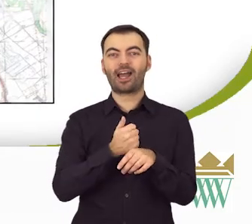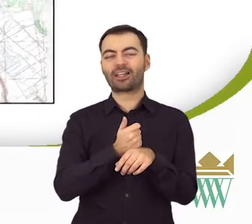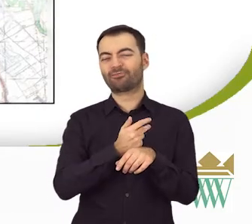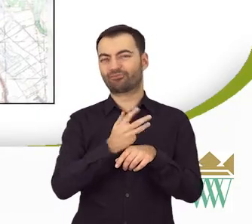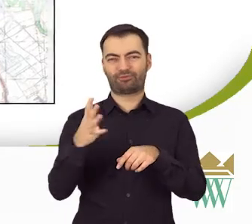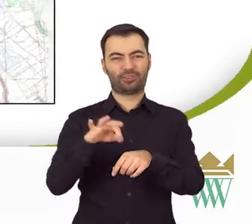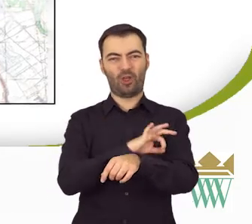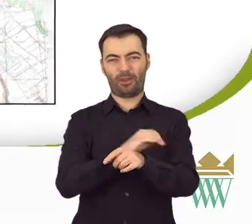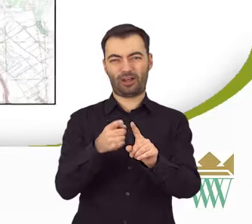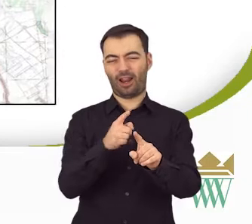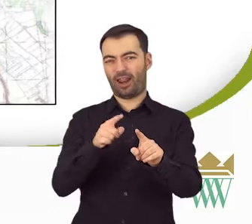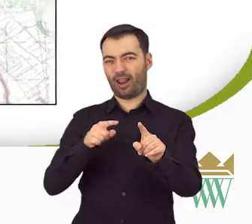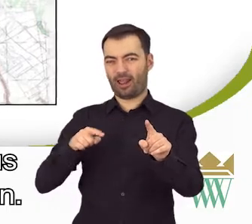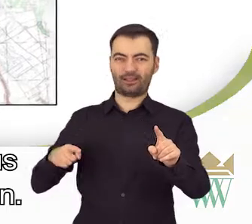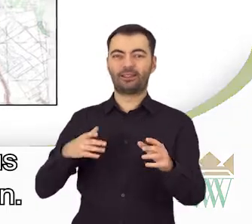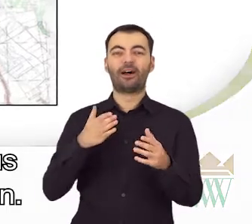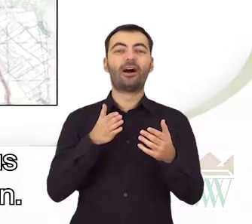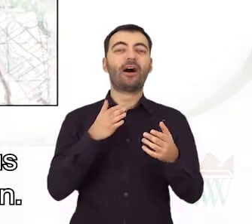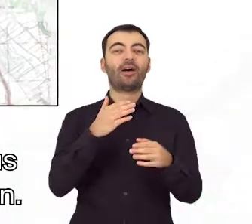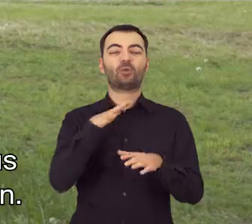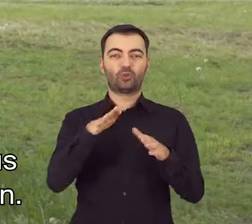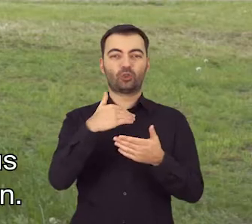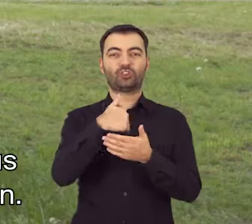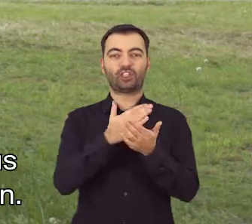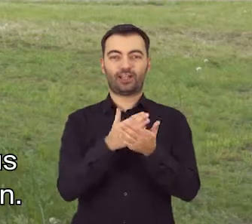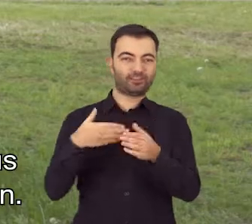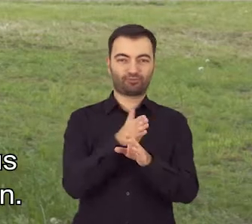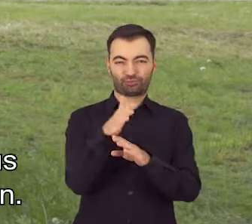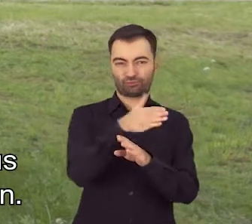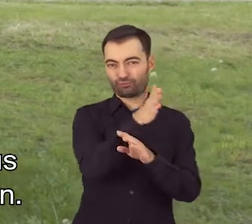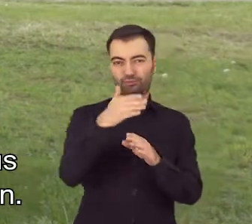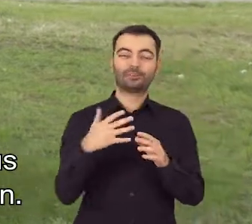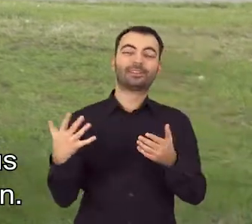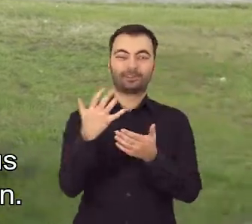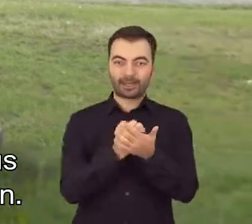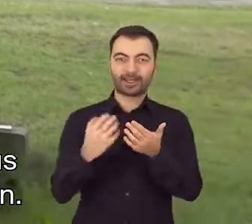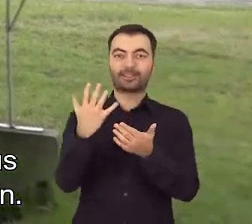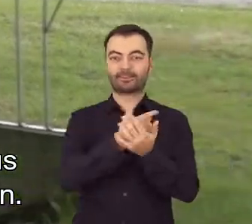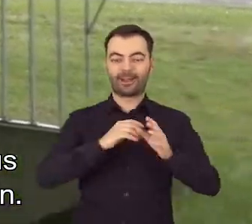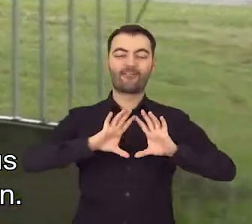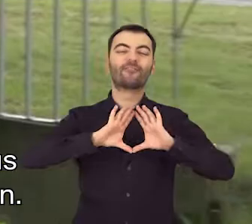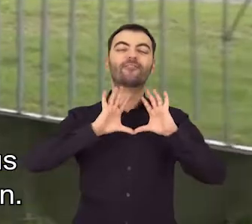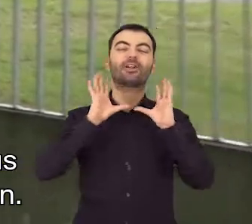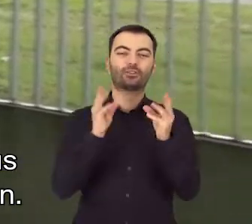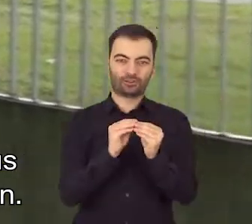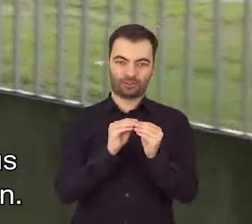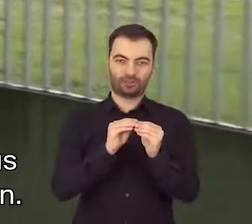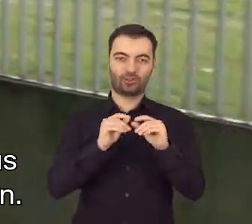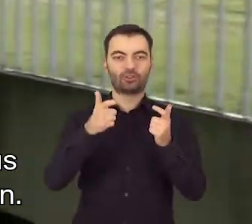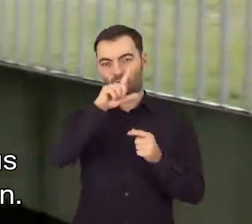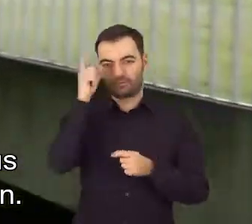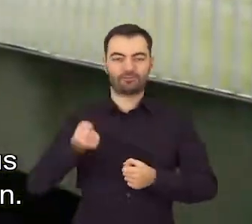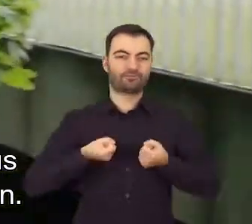kilkanaście kilometrów długości. Przepływając przez wiele dzielnic Warszawy, zbiera po drodze wszystko, co